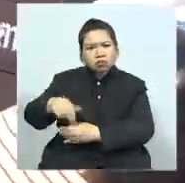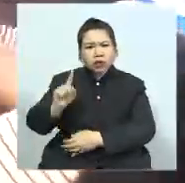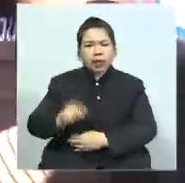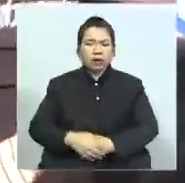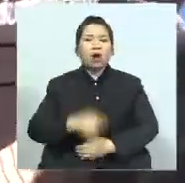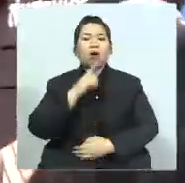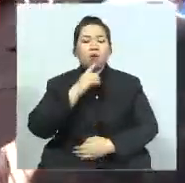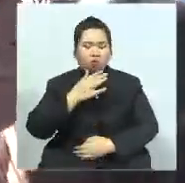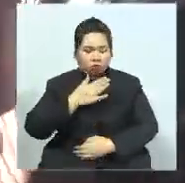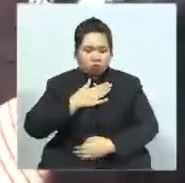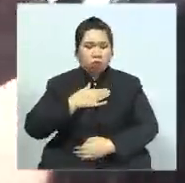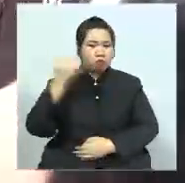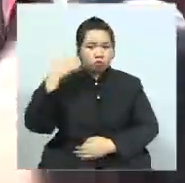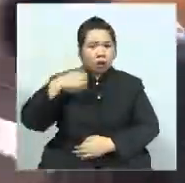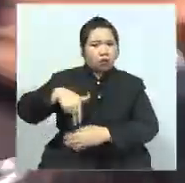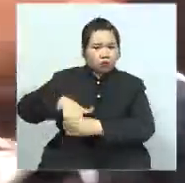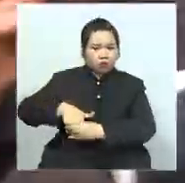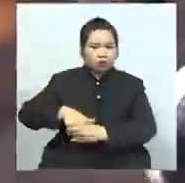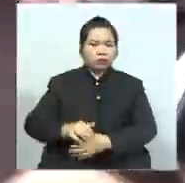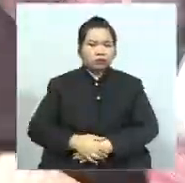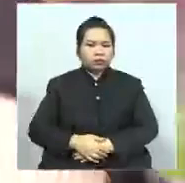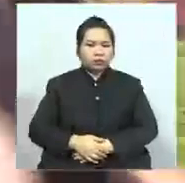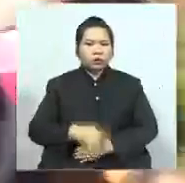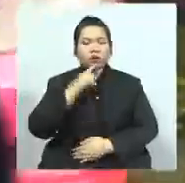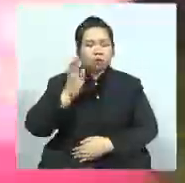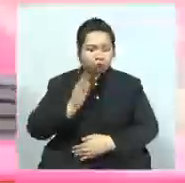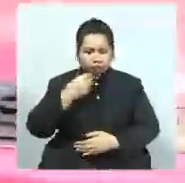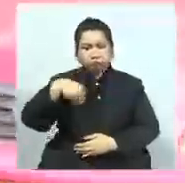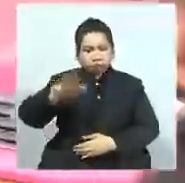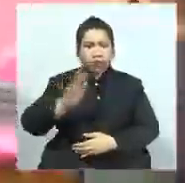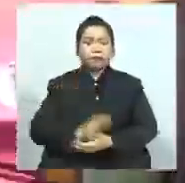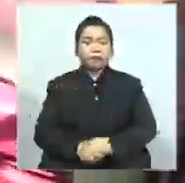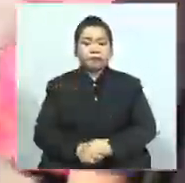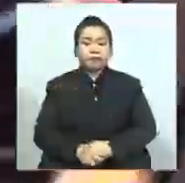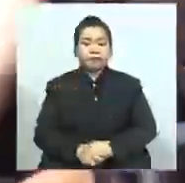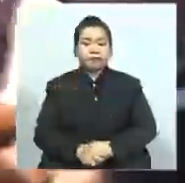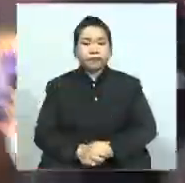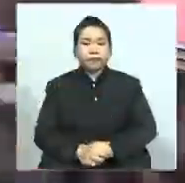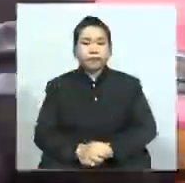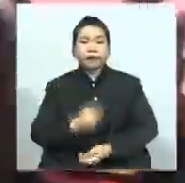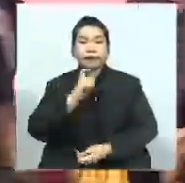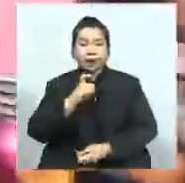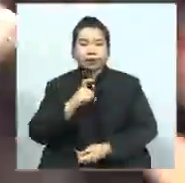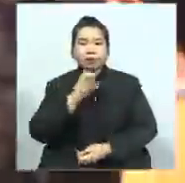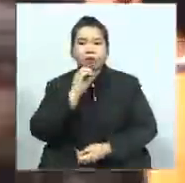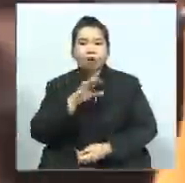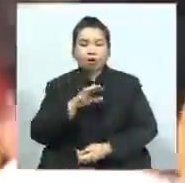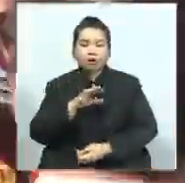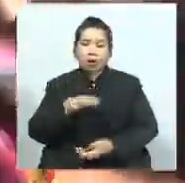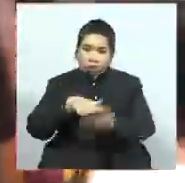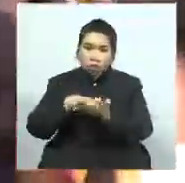ติก็พกปืนตลอดอยู่แล้วเขาเรียก อยากขอโทษอะไรกับญาติหรือไงคะ อยากขอโทษแม่เขาเหมือนกันนะเ